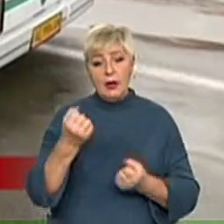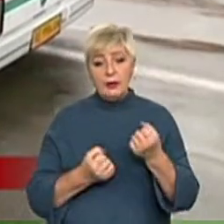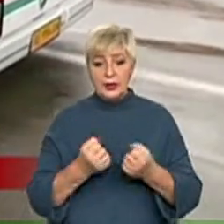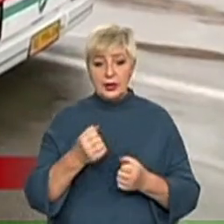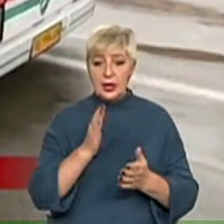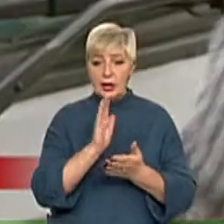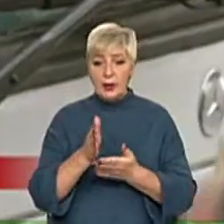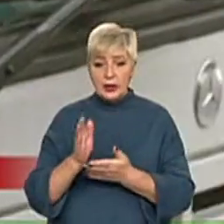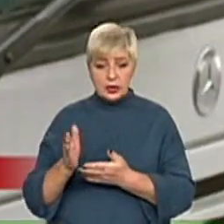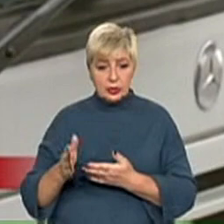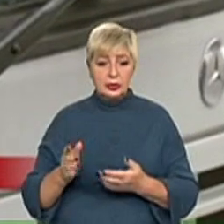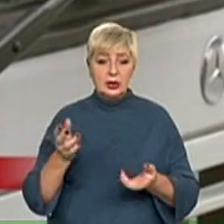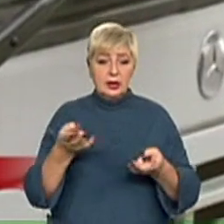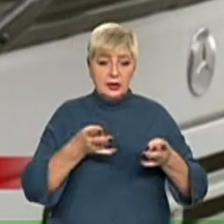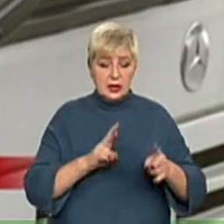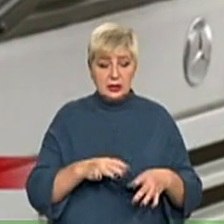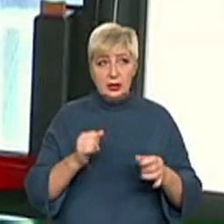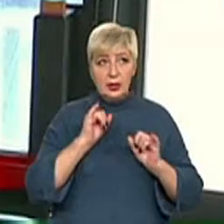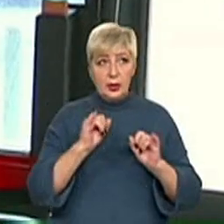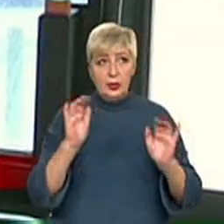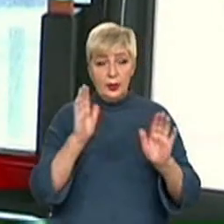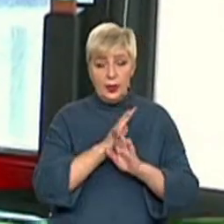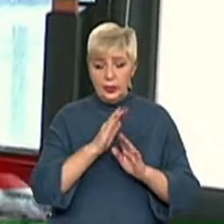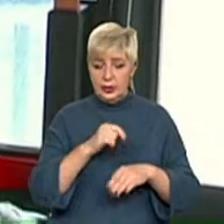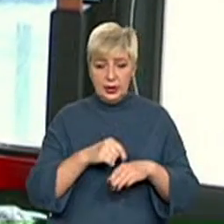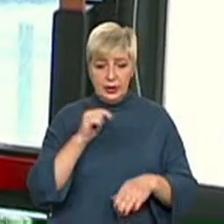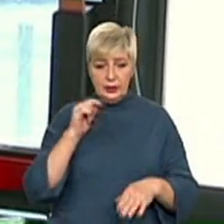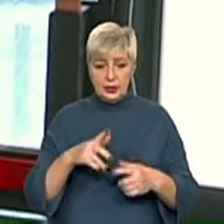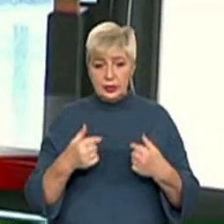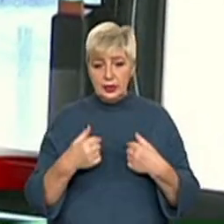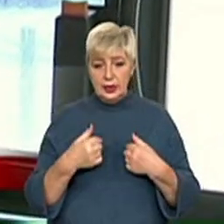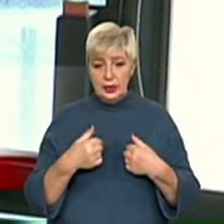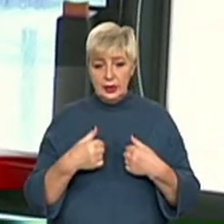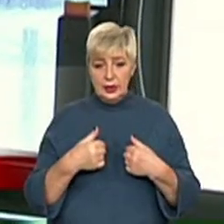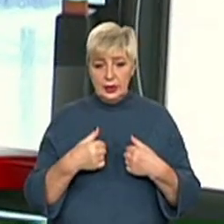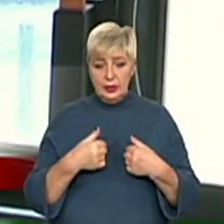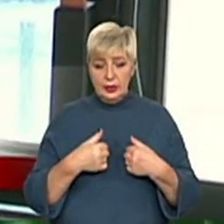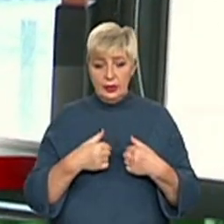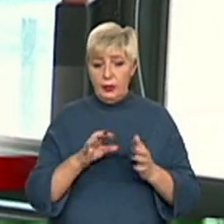на маршрутах наслідків негоди майже не відчули. У принципі, я задоволений